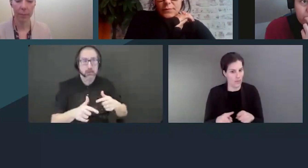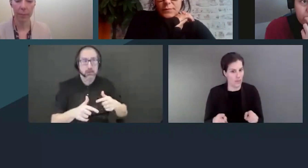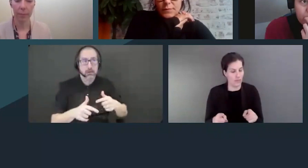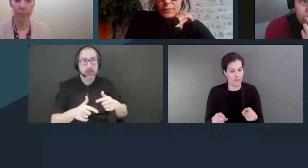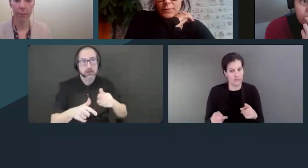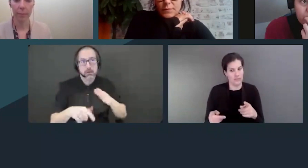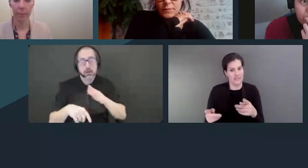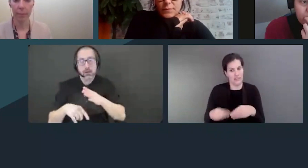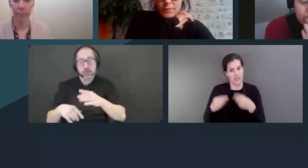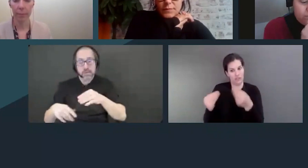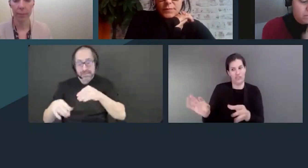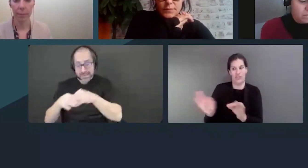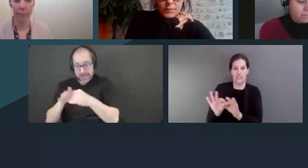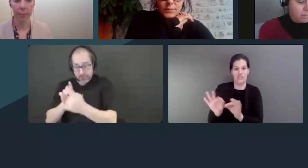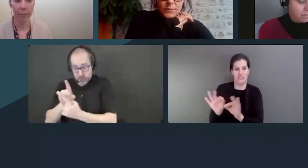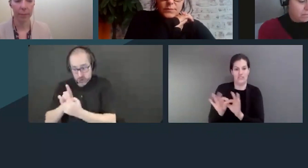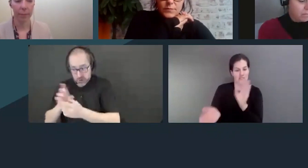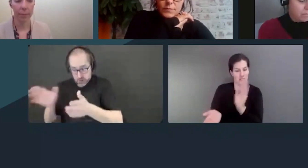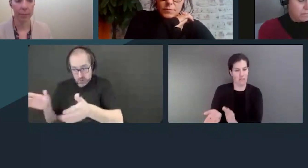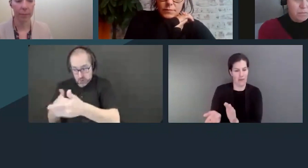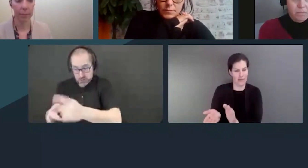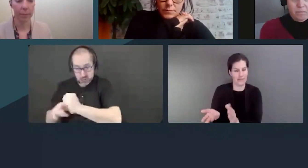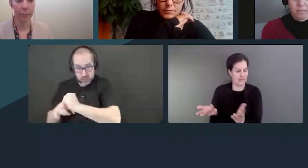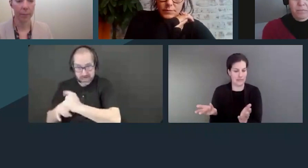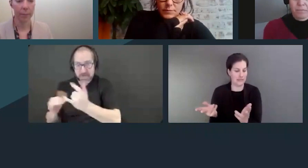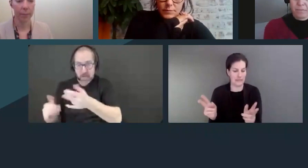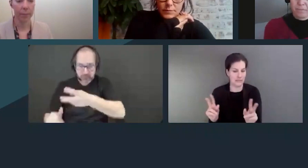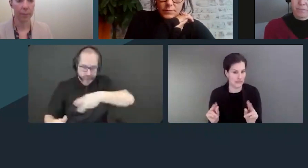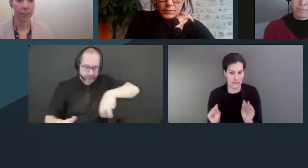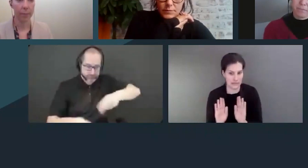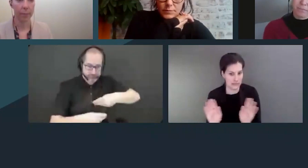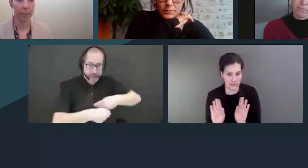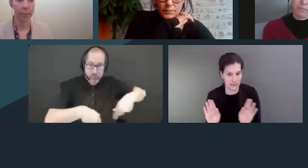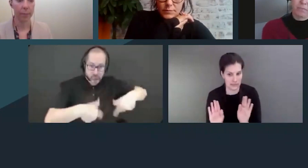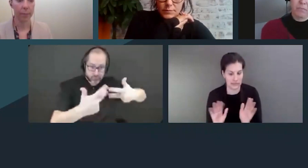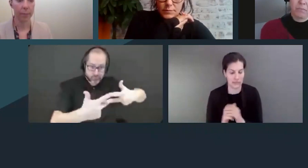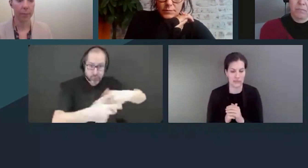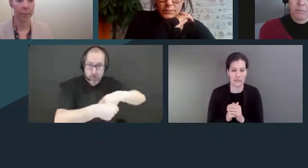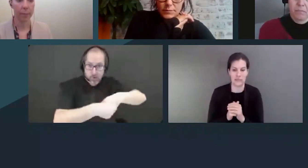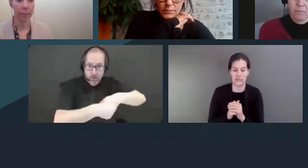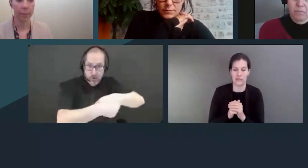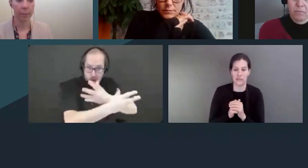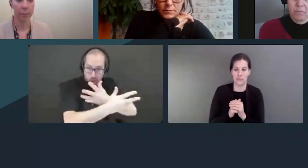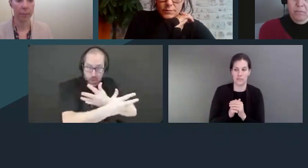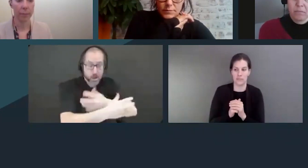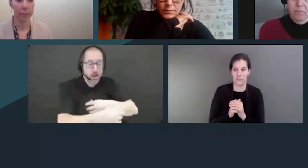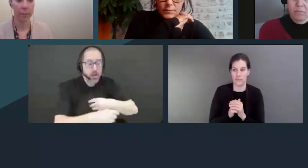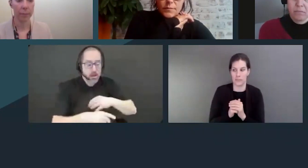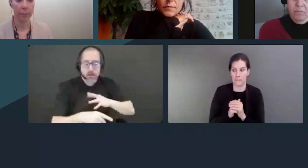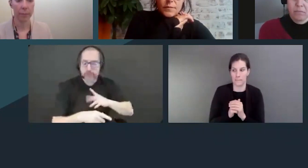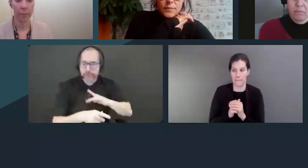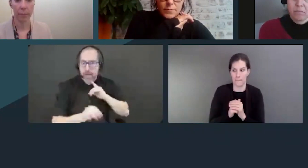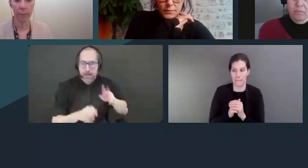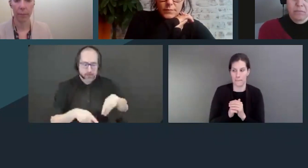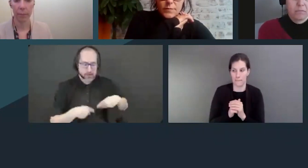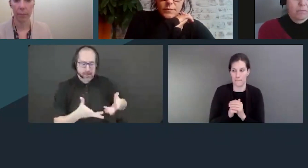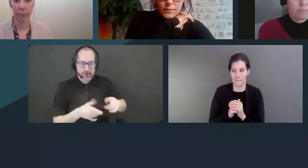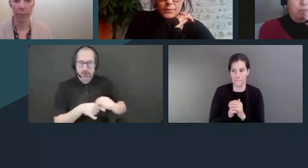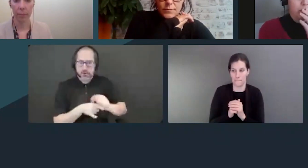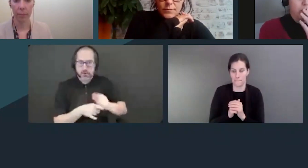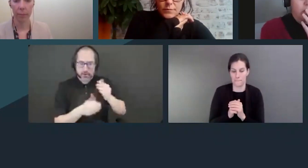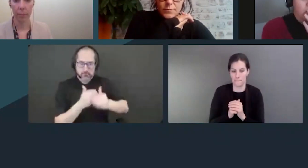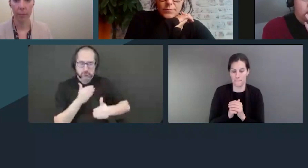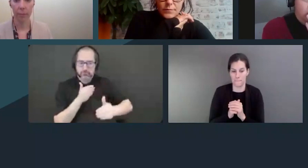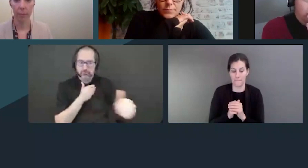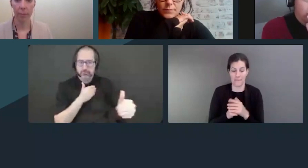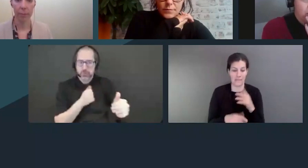en présentiel comparé à être à distance. C'est une occasion de livrer la formation sur une base continue avec des individus.